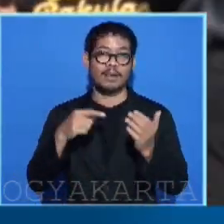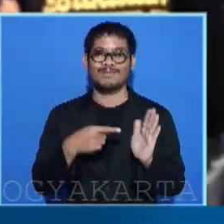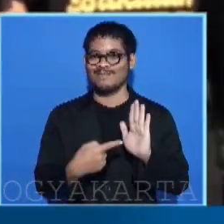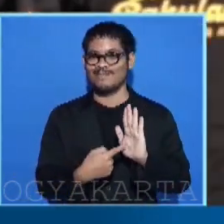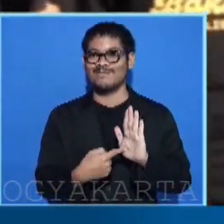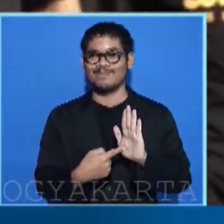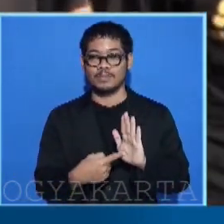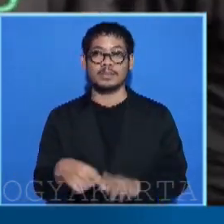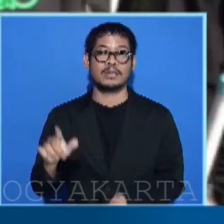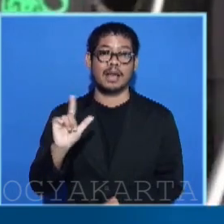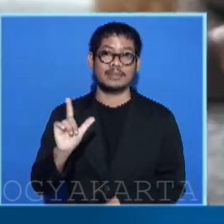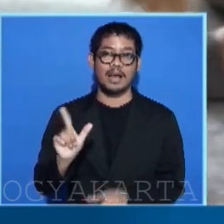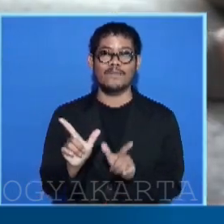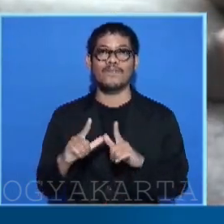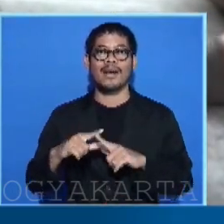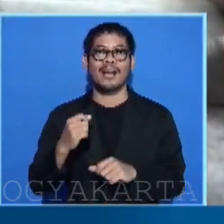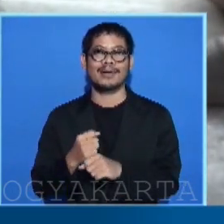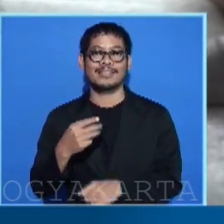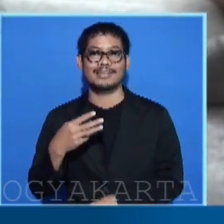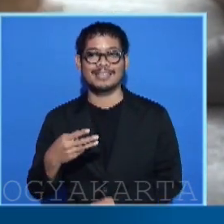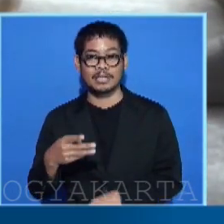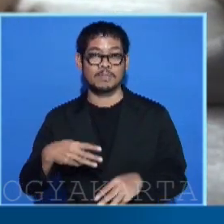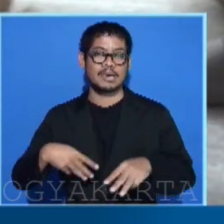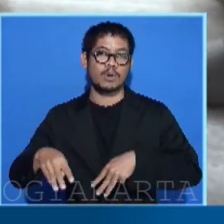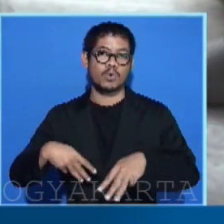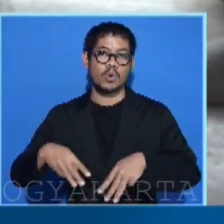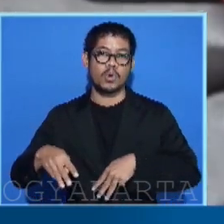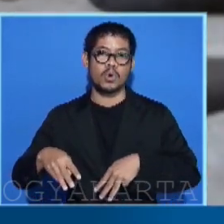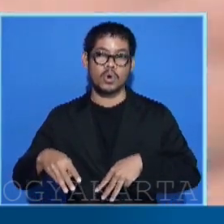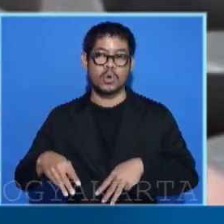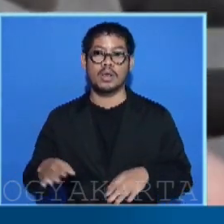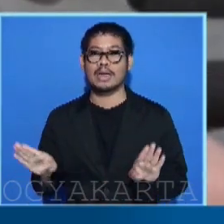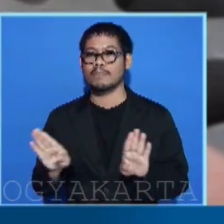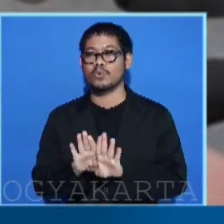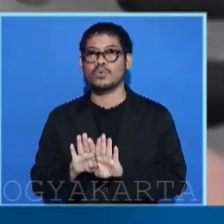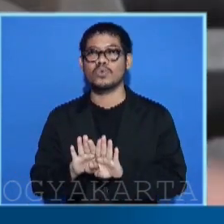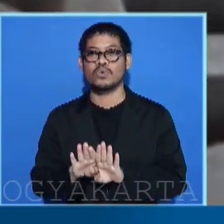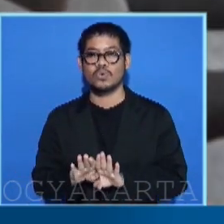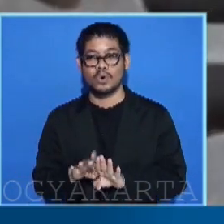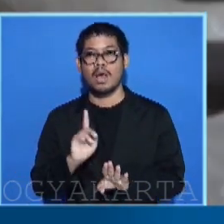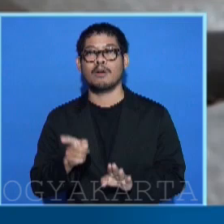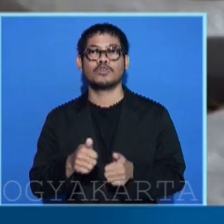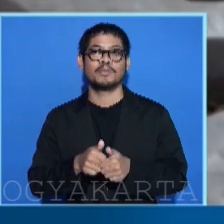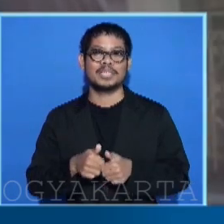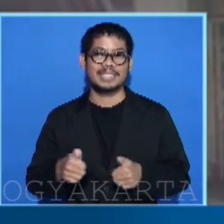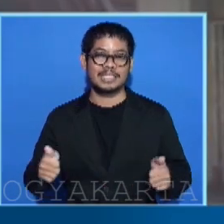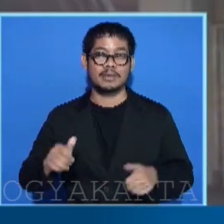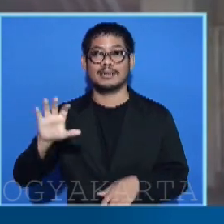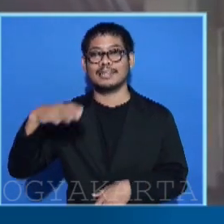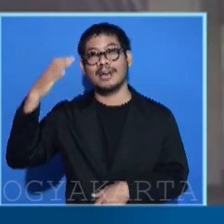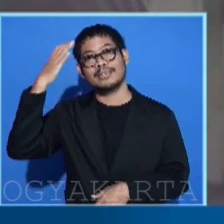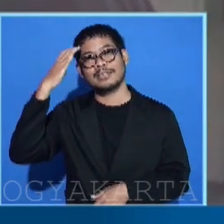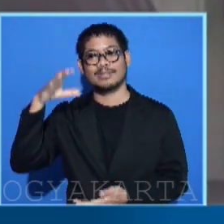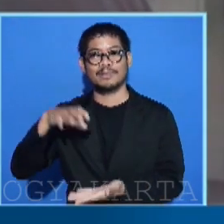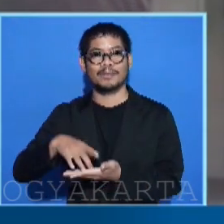seluruh pedagang di kawasan Malioboro libur Dinas Koperasi dan UKM DIY menggelar kegiatan bertema ku